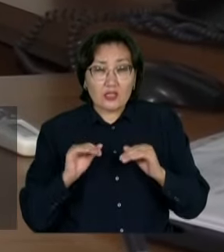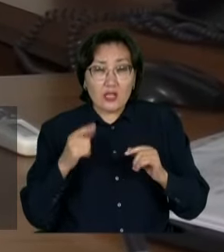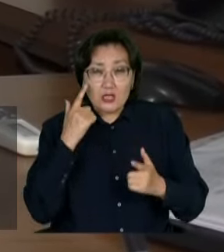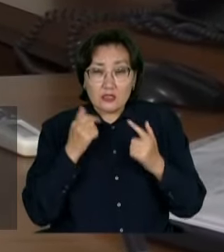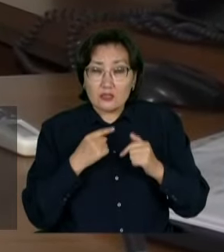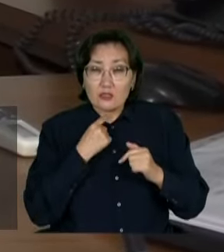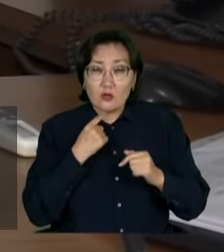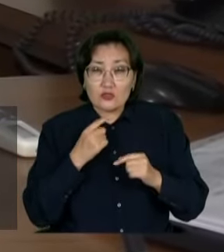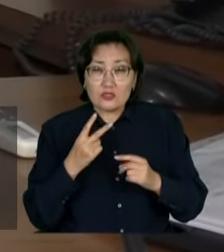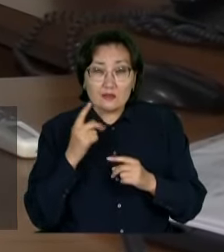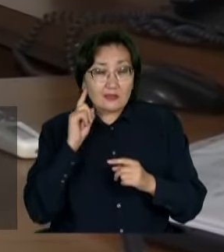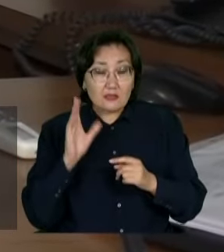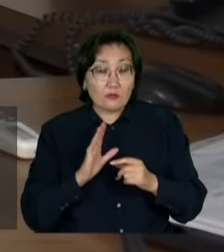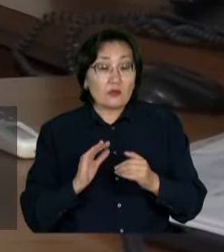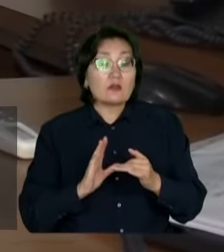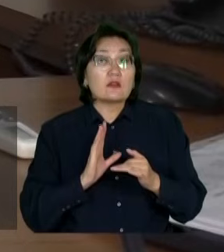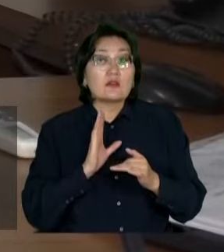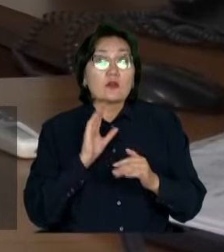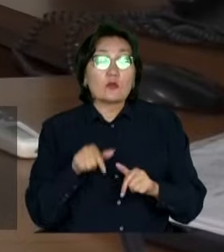жүр. Мен балалармен таңертең келгенде,